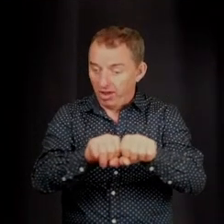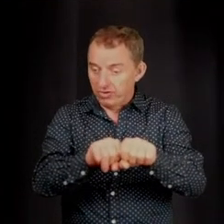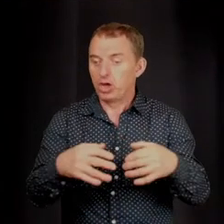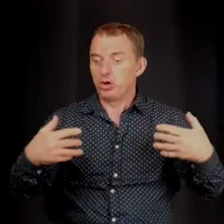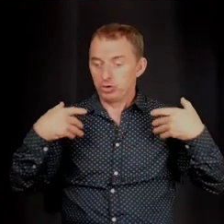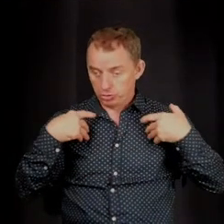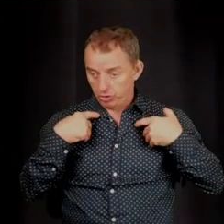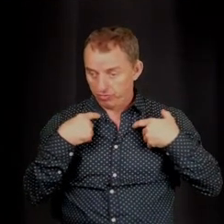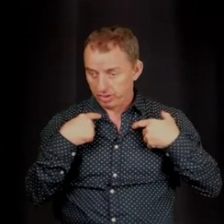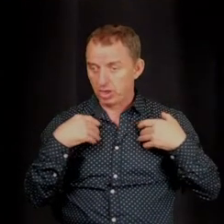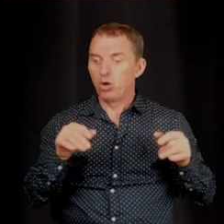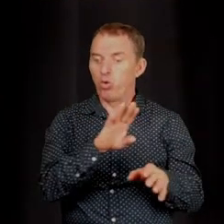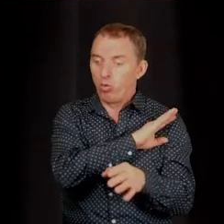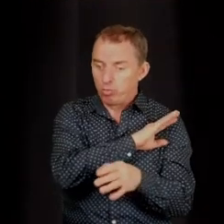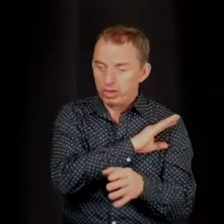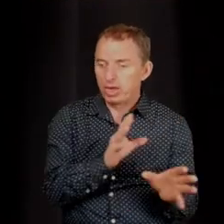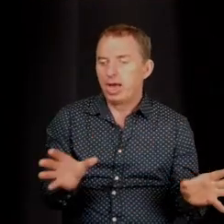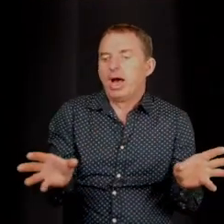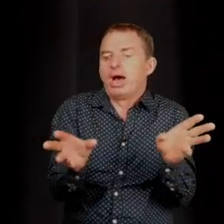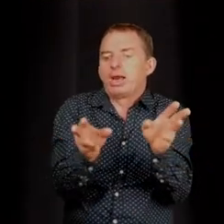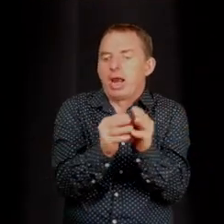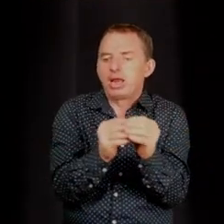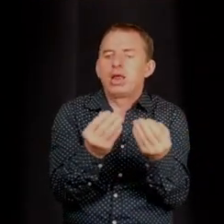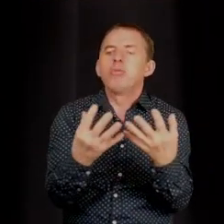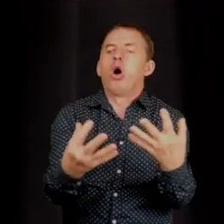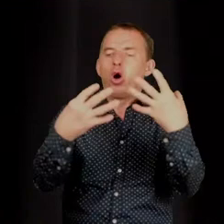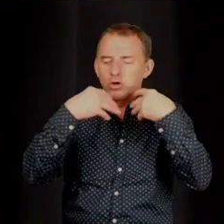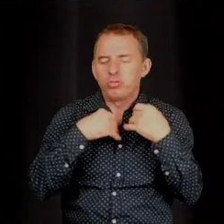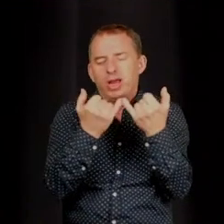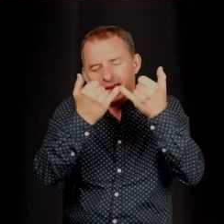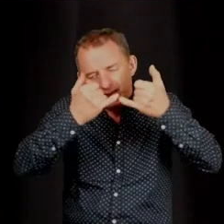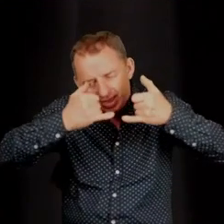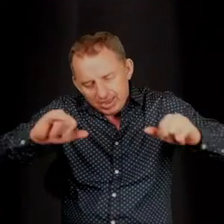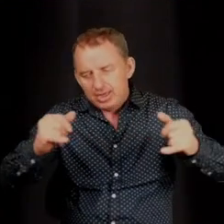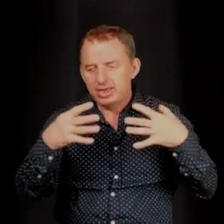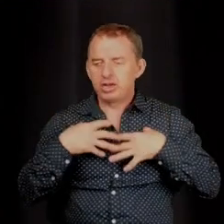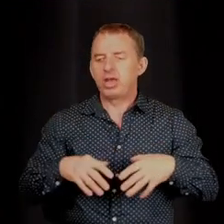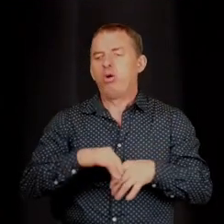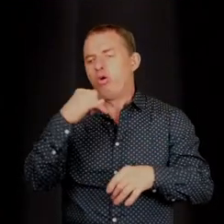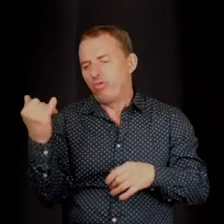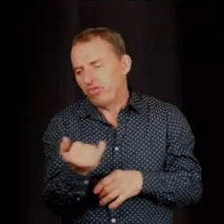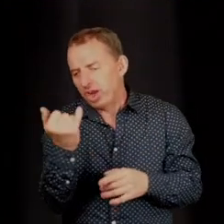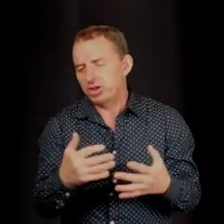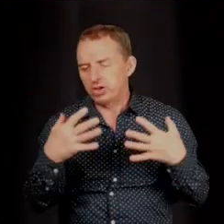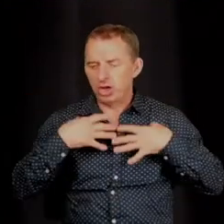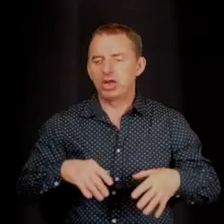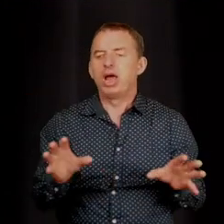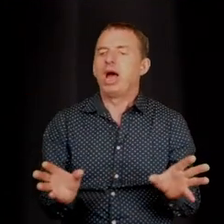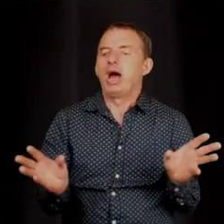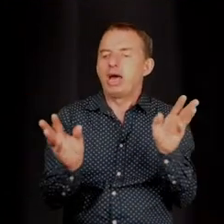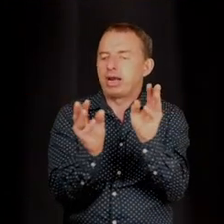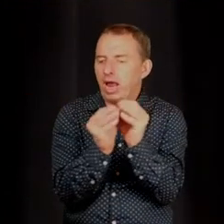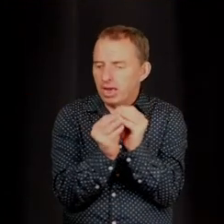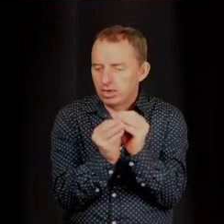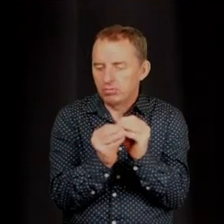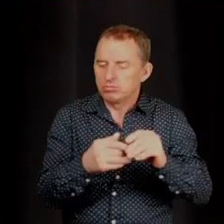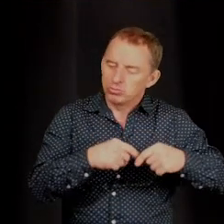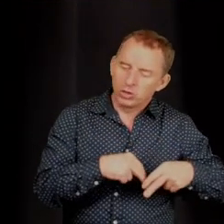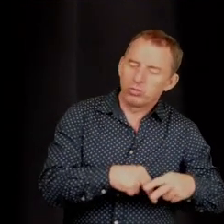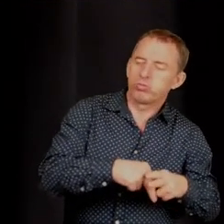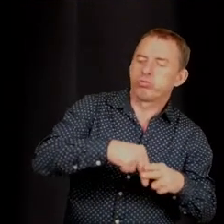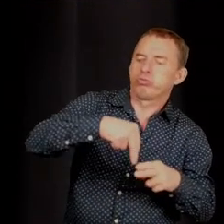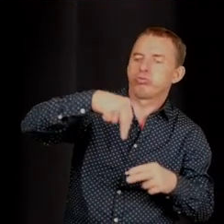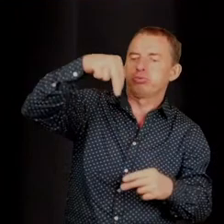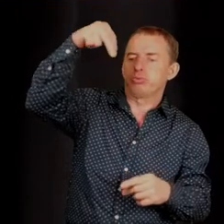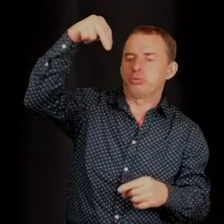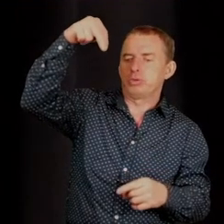żywi i umarli otrzymują inne ciało, bezgrzeszne ciało. Together they ascend to heaven. Razem udają się do nieba. Beyond